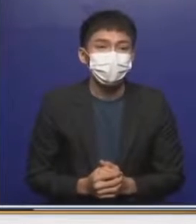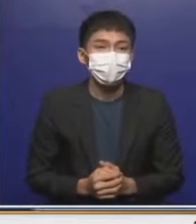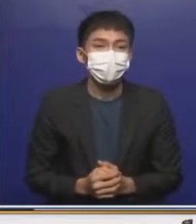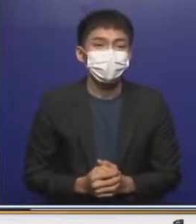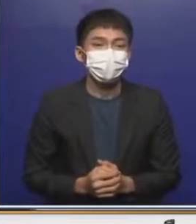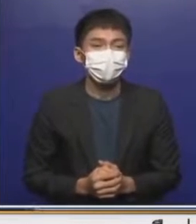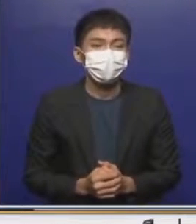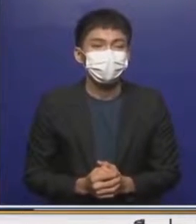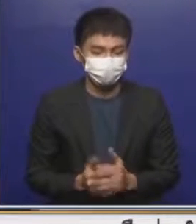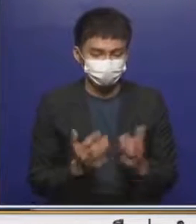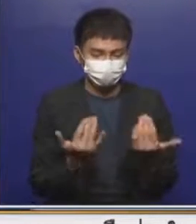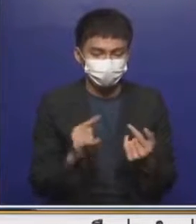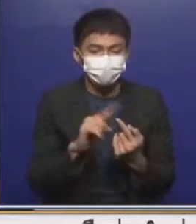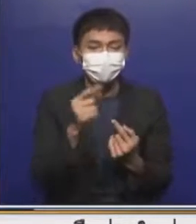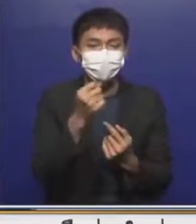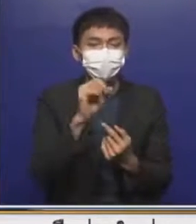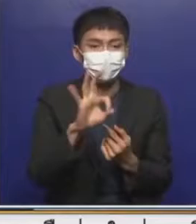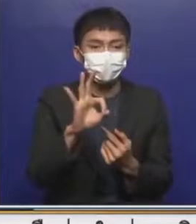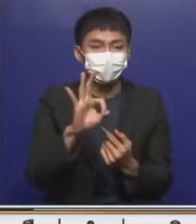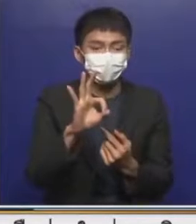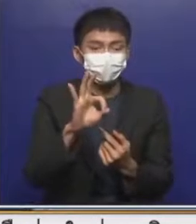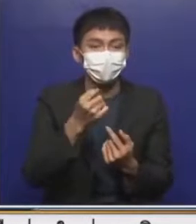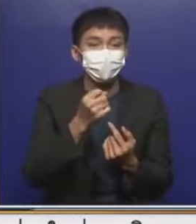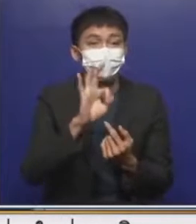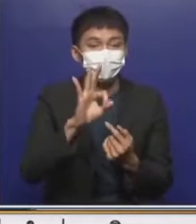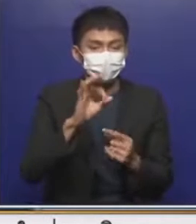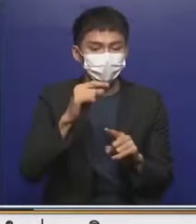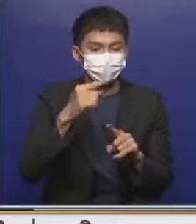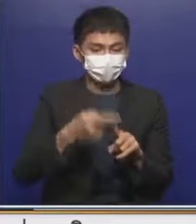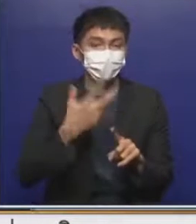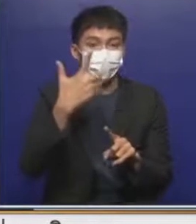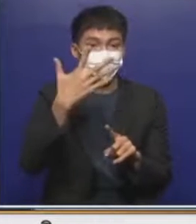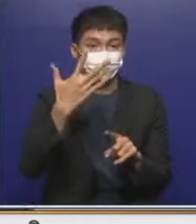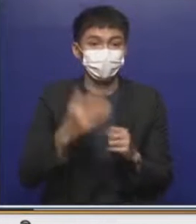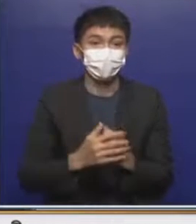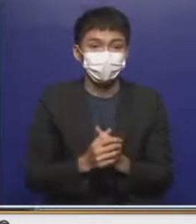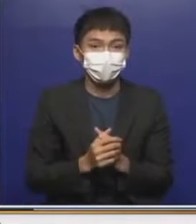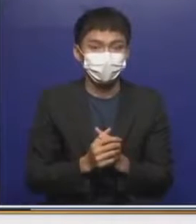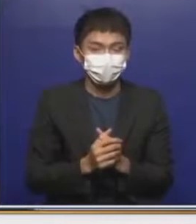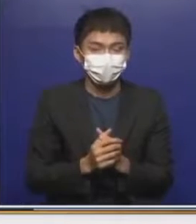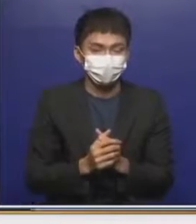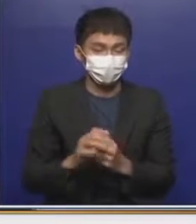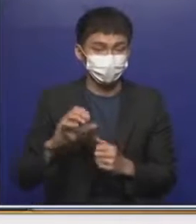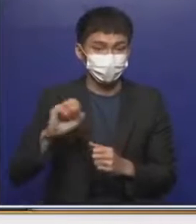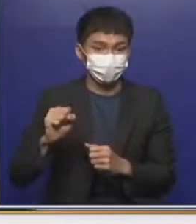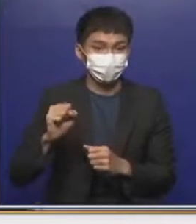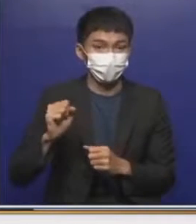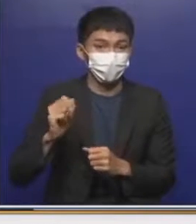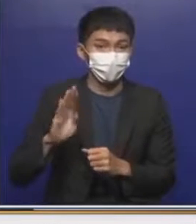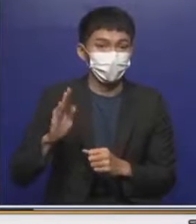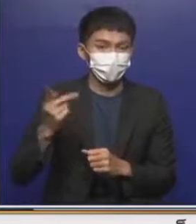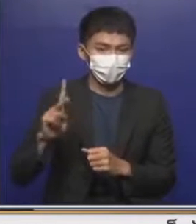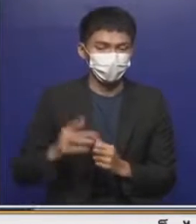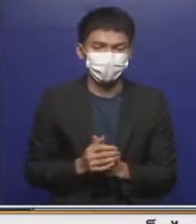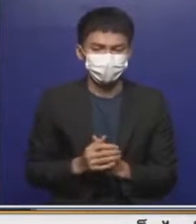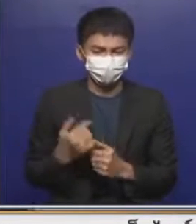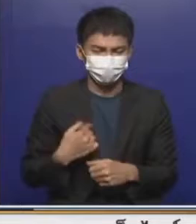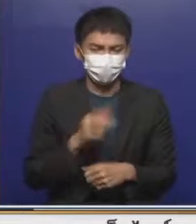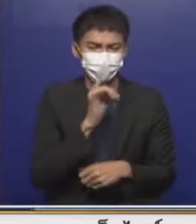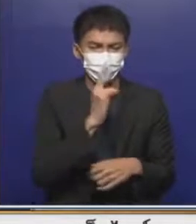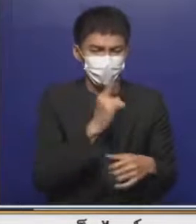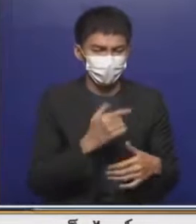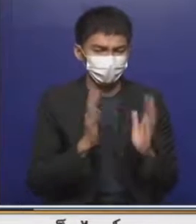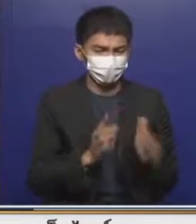แล้ววนที่ 19พฤสiğiวัที่ 19พฤษมาคมสอบคอยัมีหนาไปตำรประชาชนที่เสียชีวิต